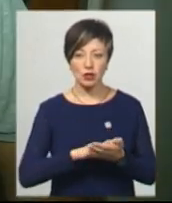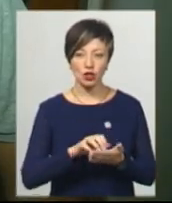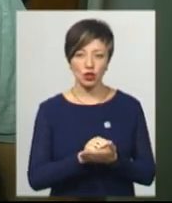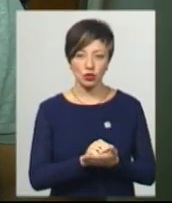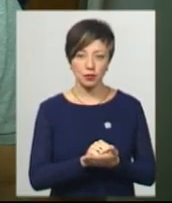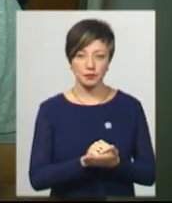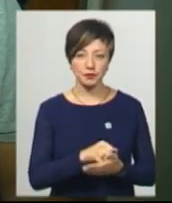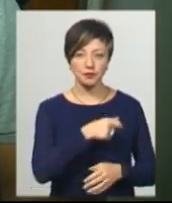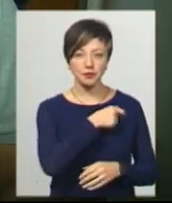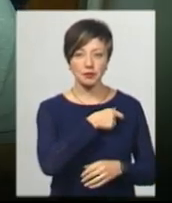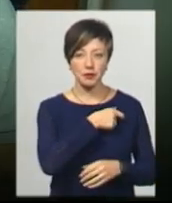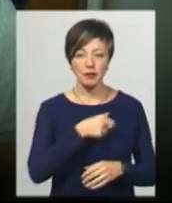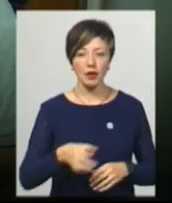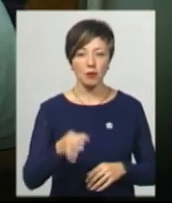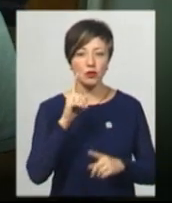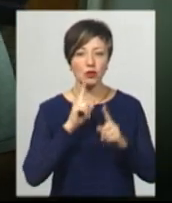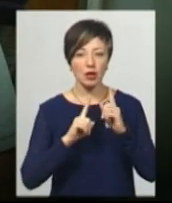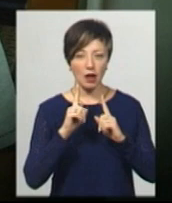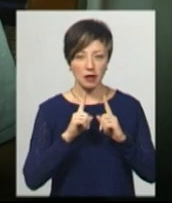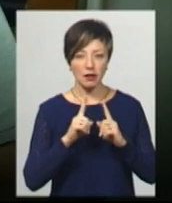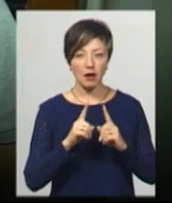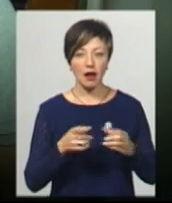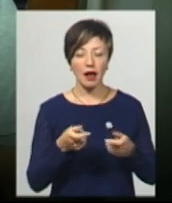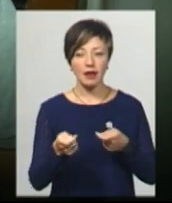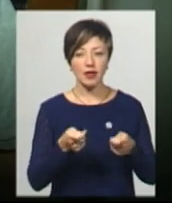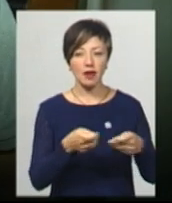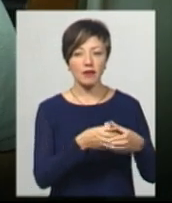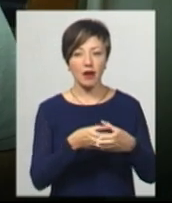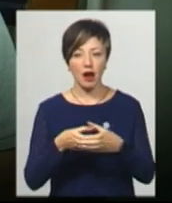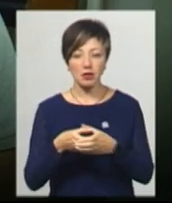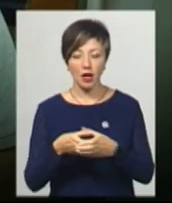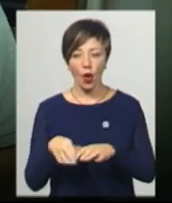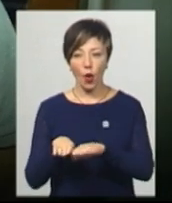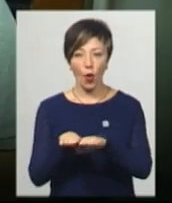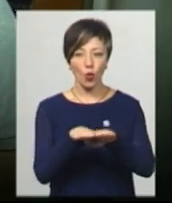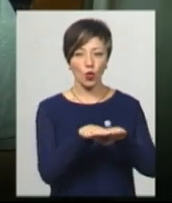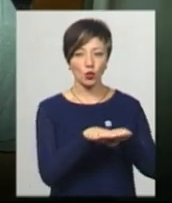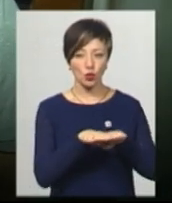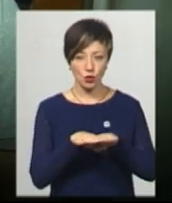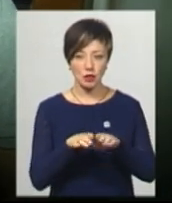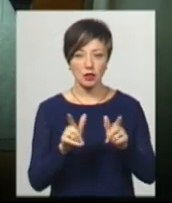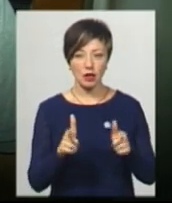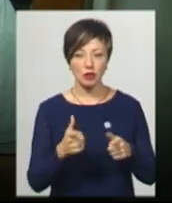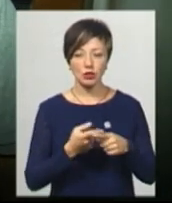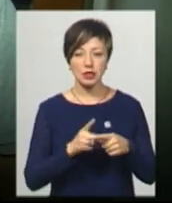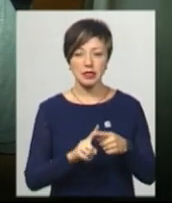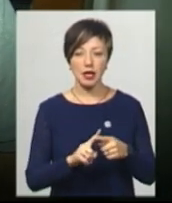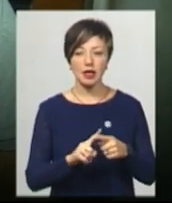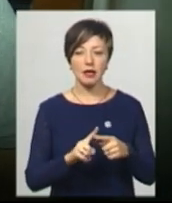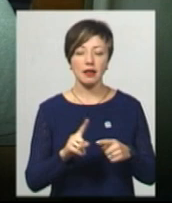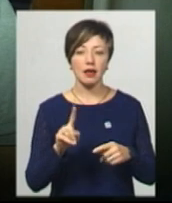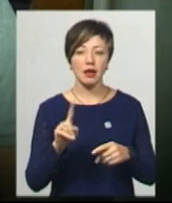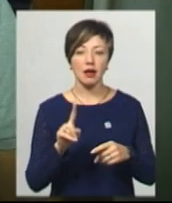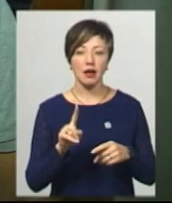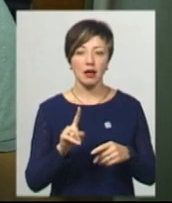знищують. Депутати обласної ради, принаймні керівники фракції, одностайні в тому, що це є здача національних інтересів, це